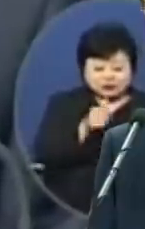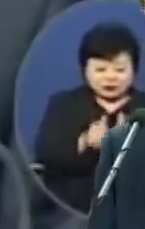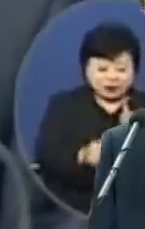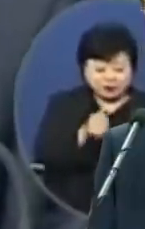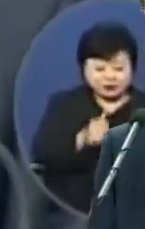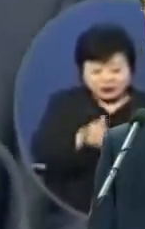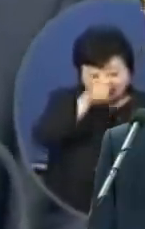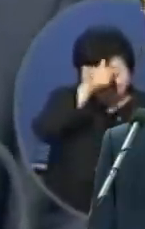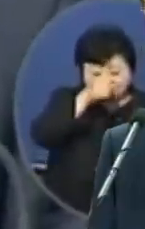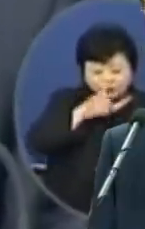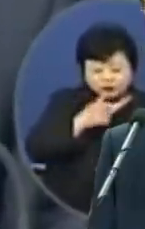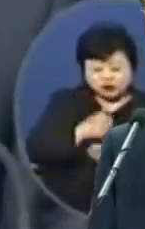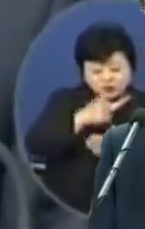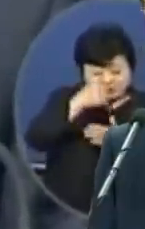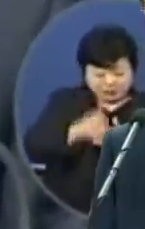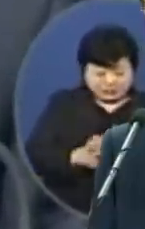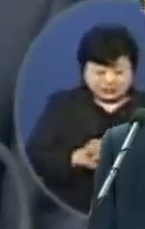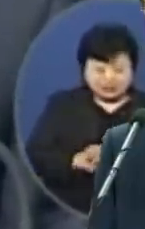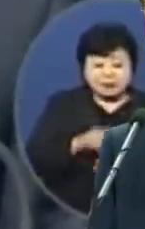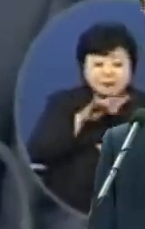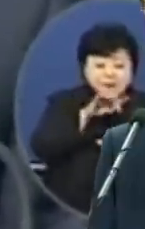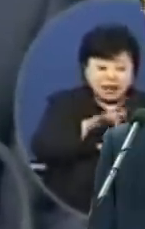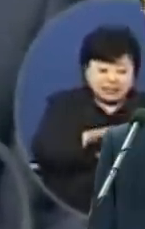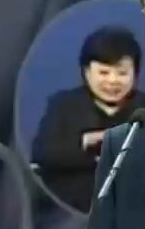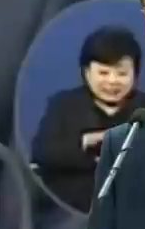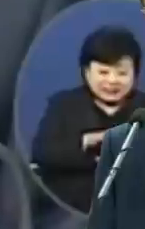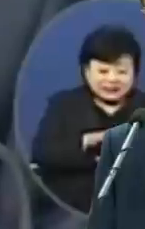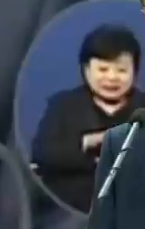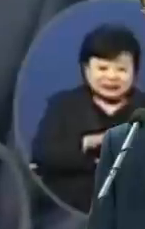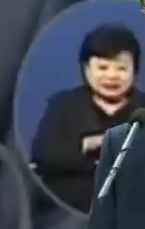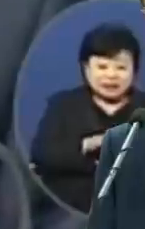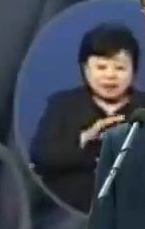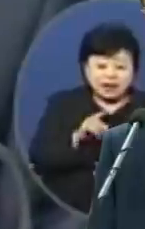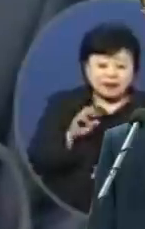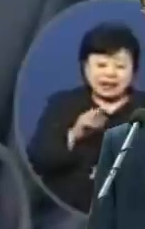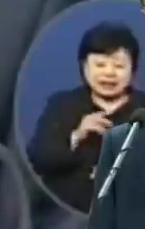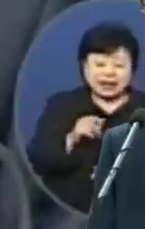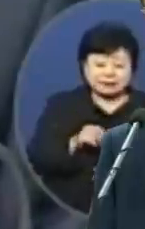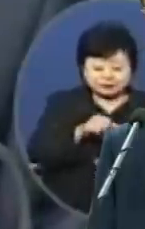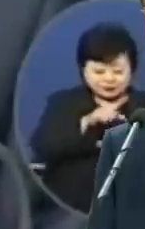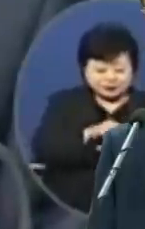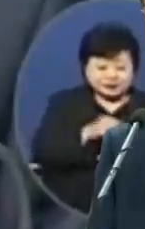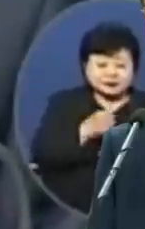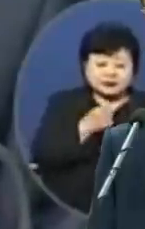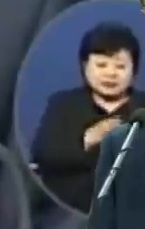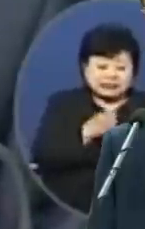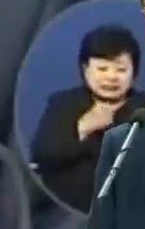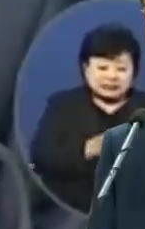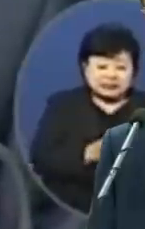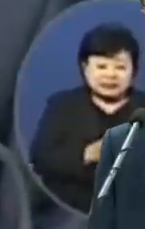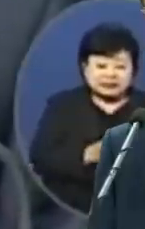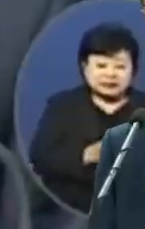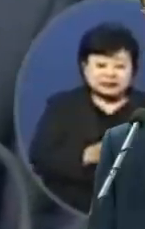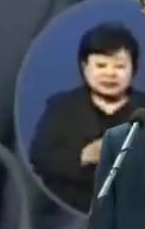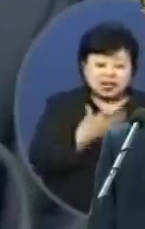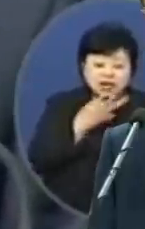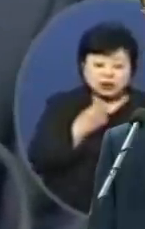시험했습니다. 아담을 타락시킨 마귀, 바벨탑을 짓던 노아의